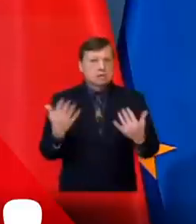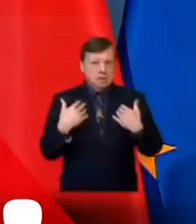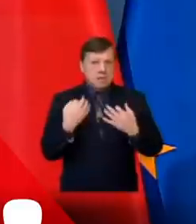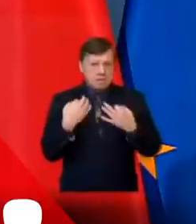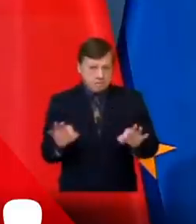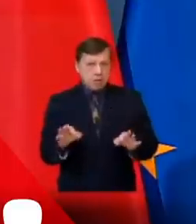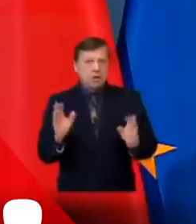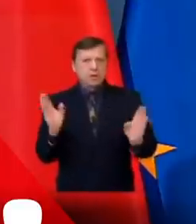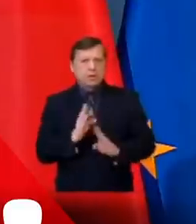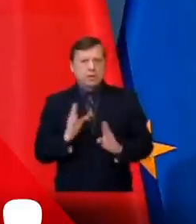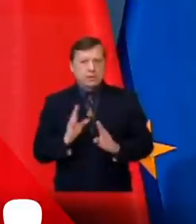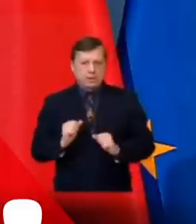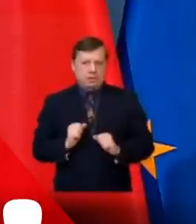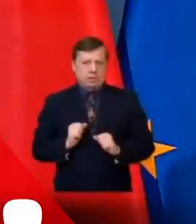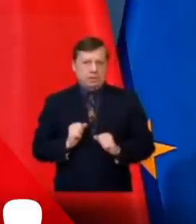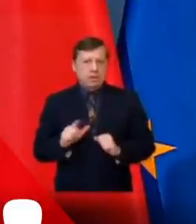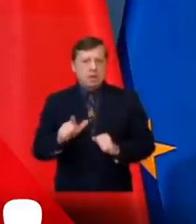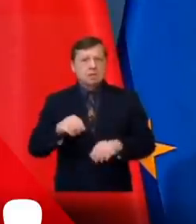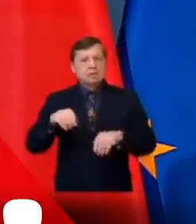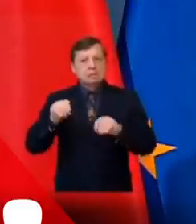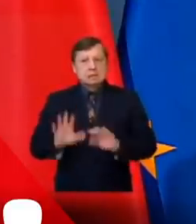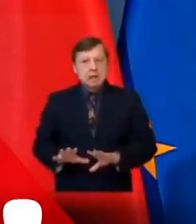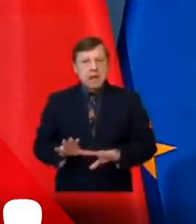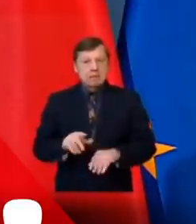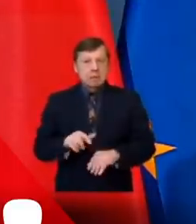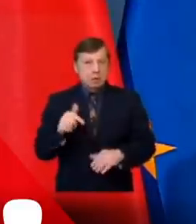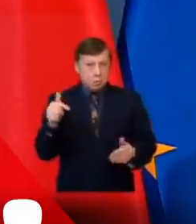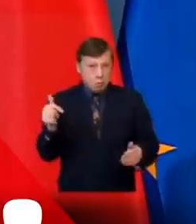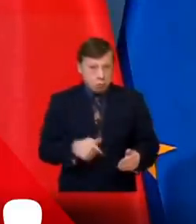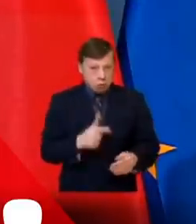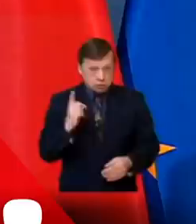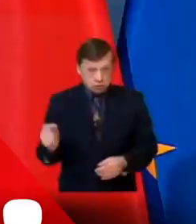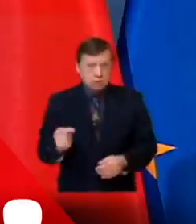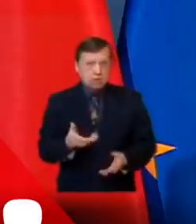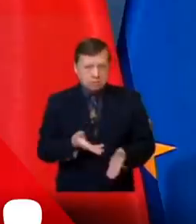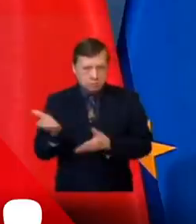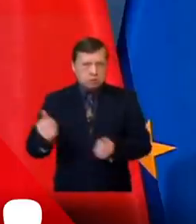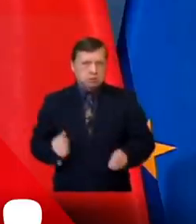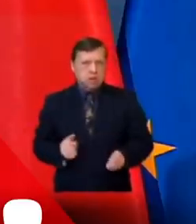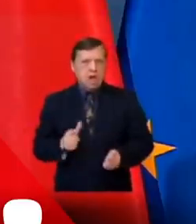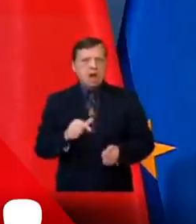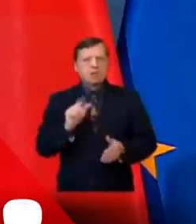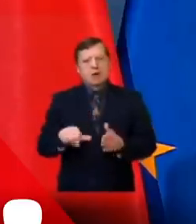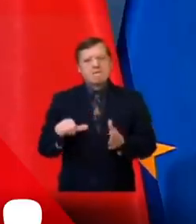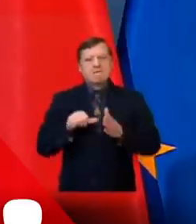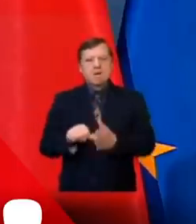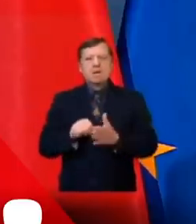możecie państwo przyjechać do sklepu jeżeli musicie kupić coś ale nie róbmy wycieczek i nie uprawiają